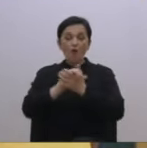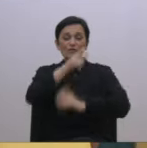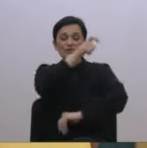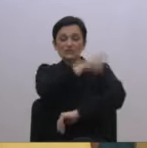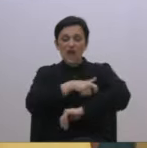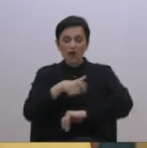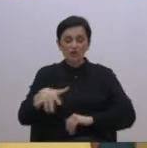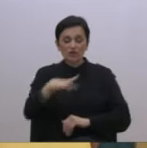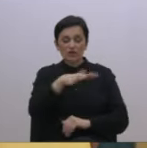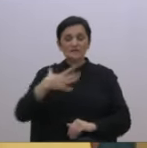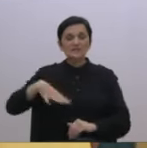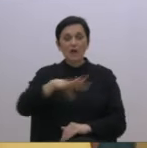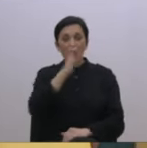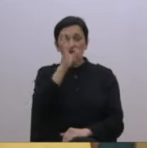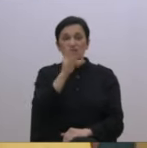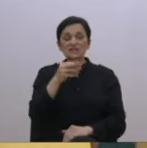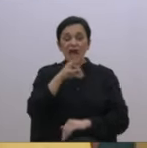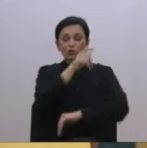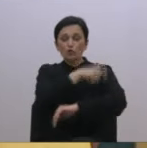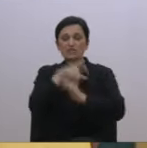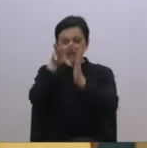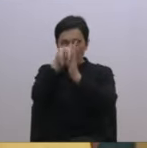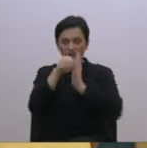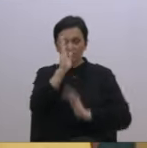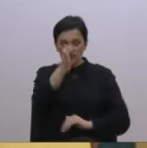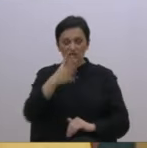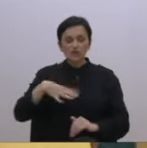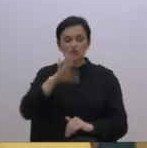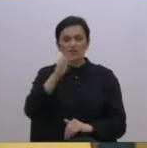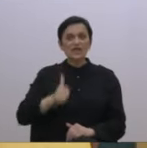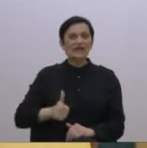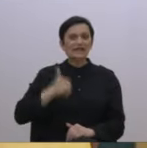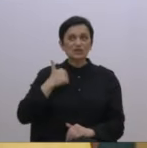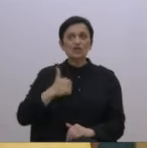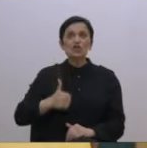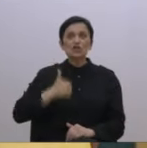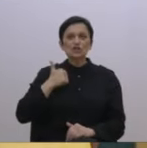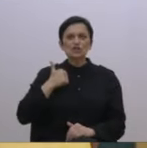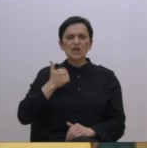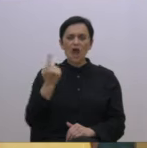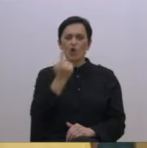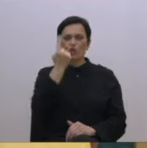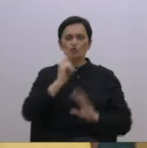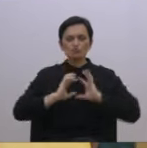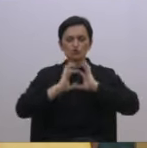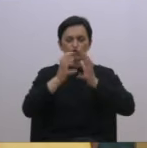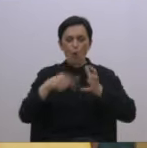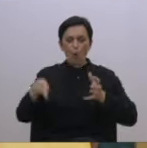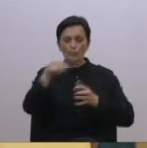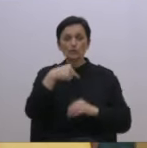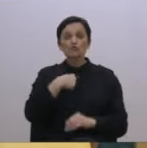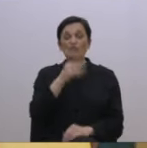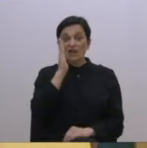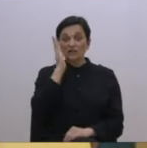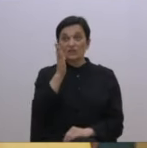ქვეყანა, საქართველო იქნება ნატოს წევრი ქვეყანა, საქართველო იქნება ღირსეული ღირსეულთა შორის თელ მსოფლიოში და ჩვენ